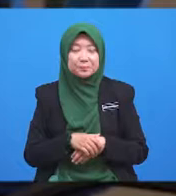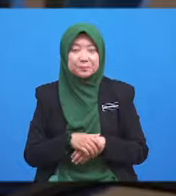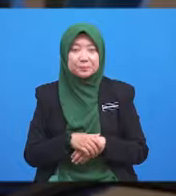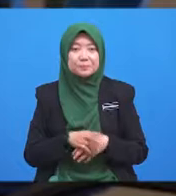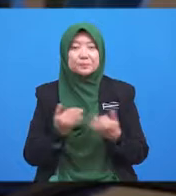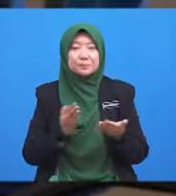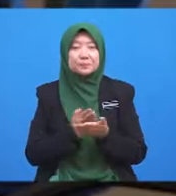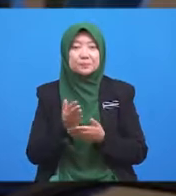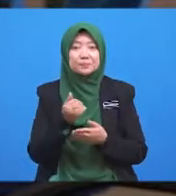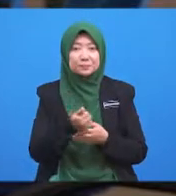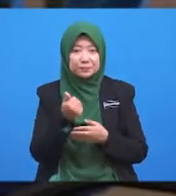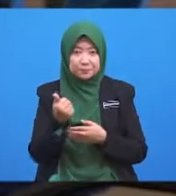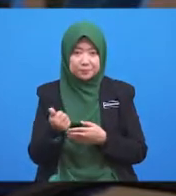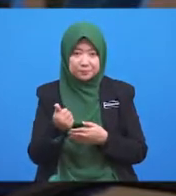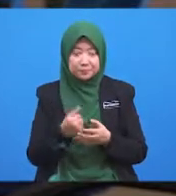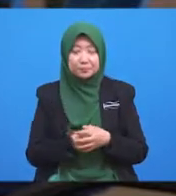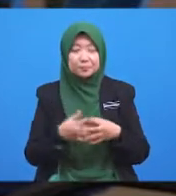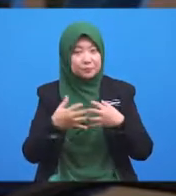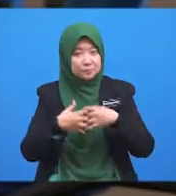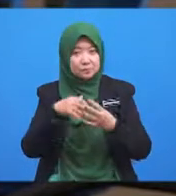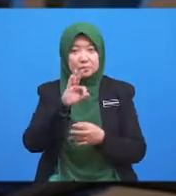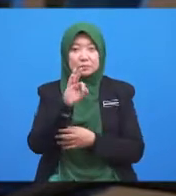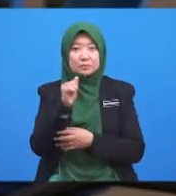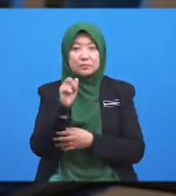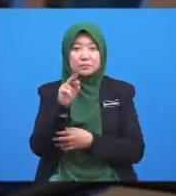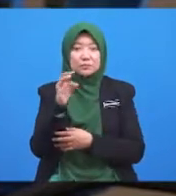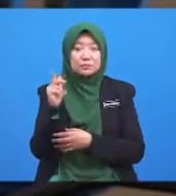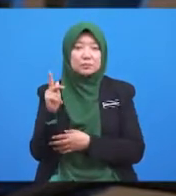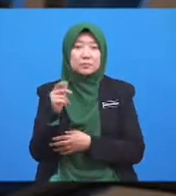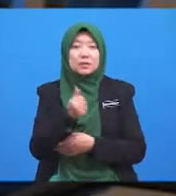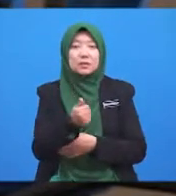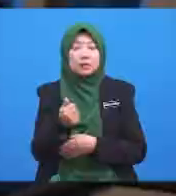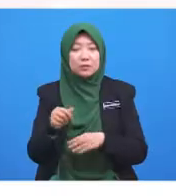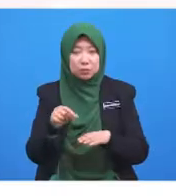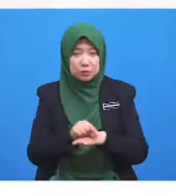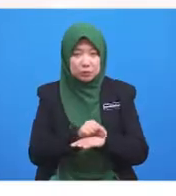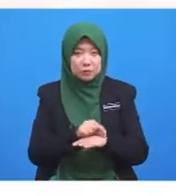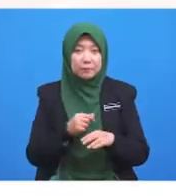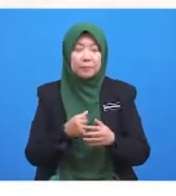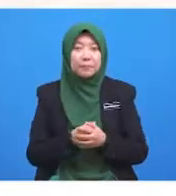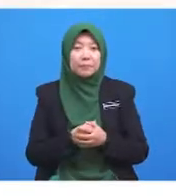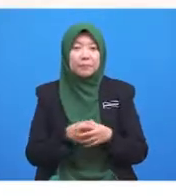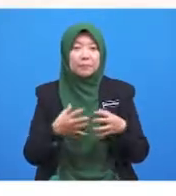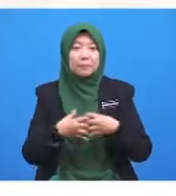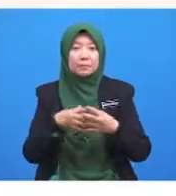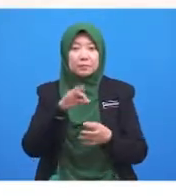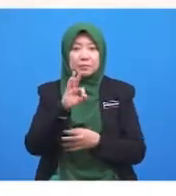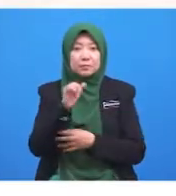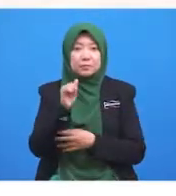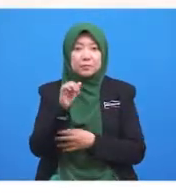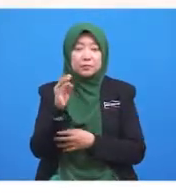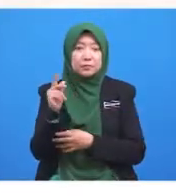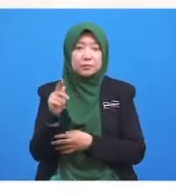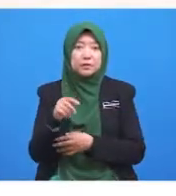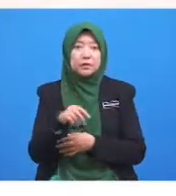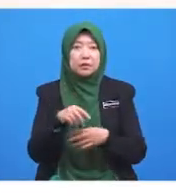ke alatan mesin faradik. Alatan yang digunakan adalah mesin faradik, pad faradik